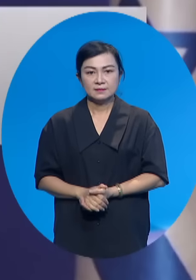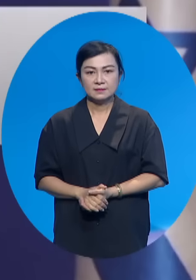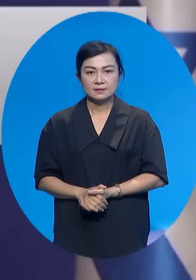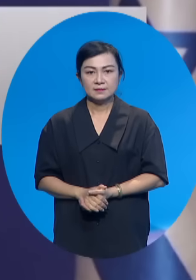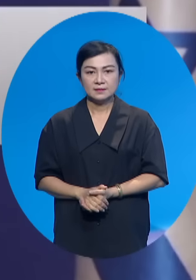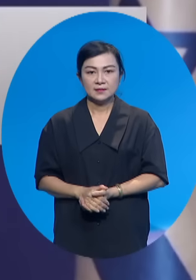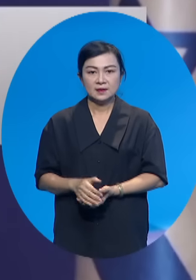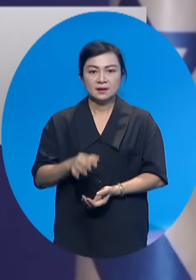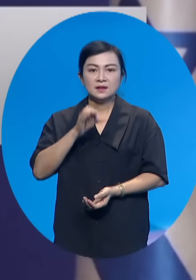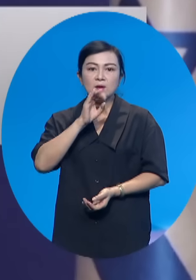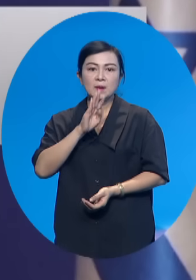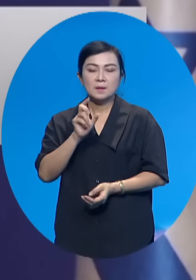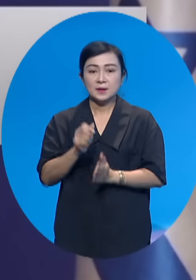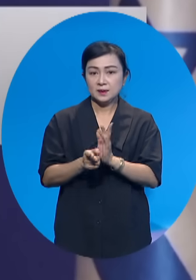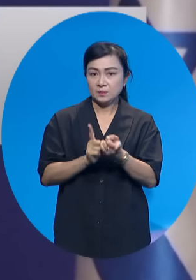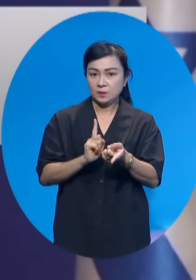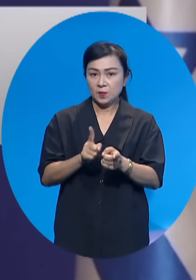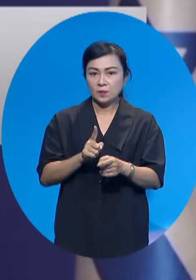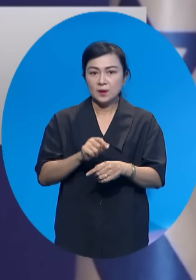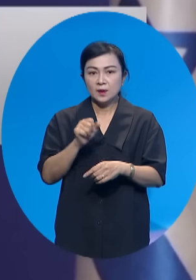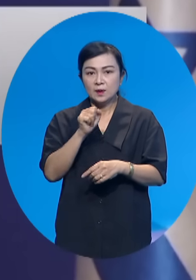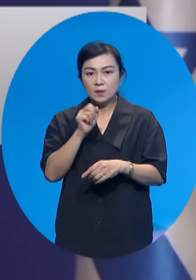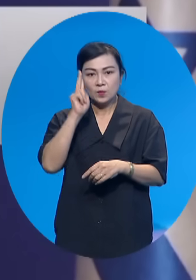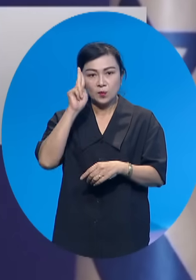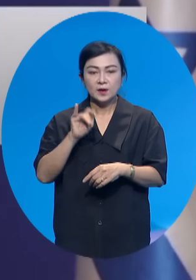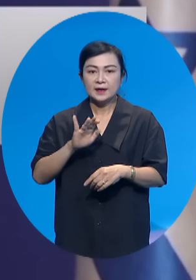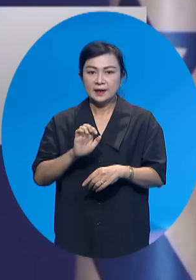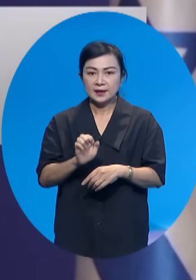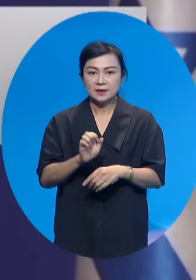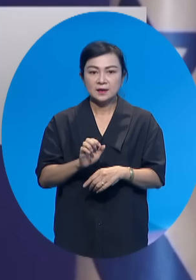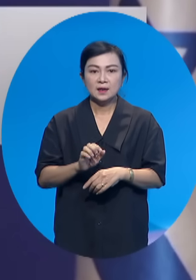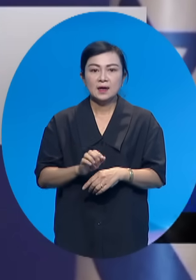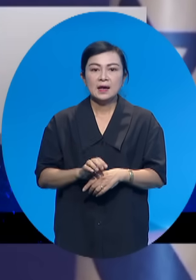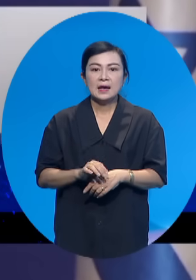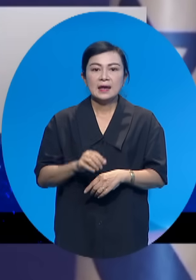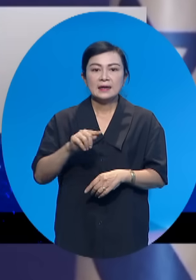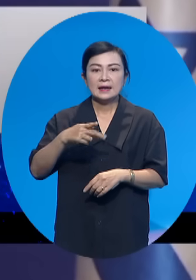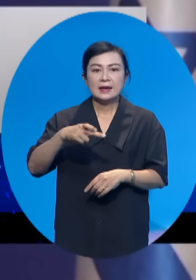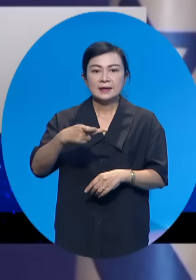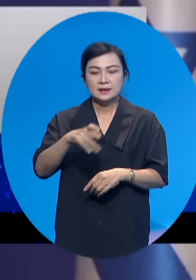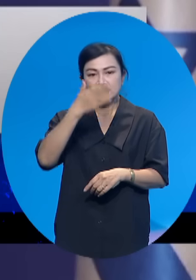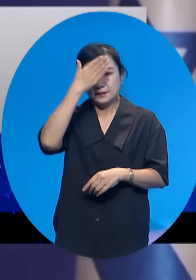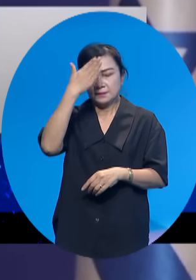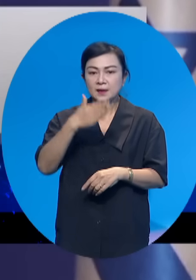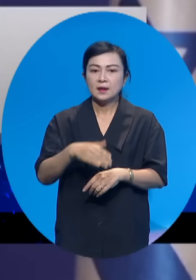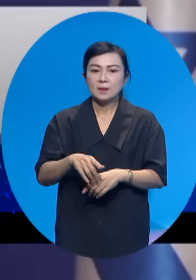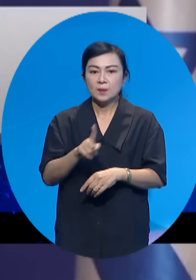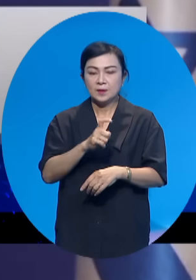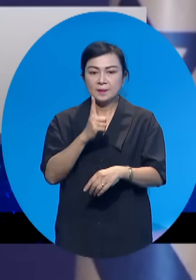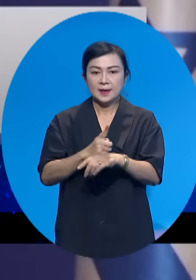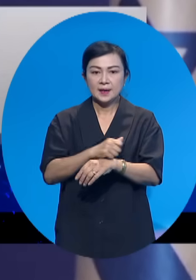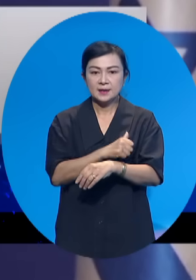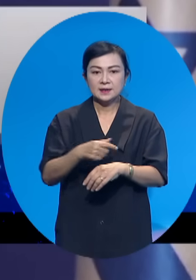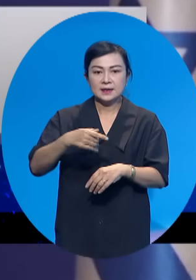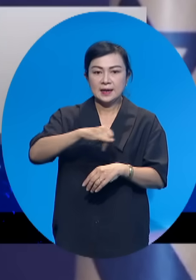em trong một thông báo ngày 10 tháng 11 người phát ngôn quân đội Israel chuẩn đô đốc hag cho biết hơn 100000 người